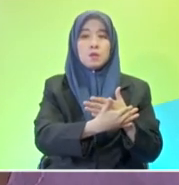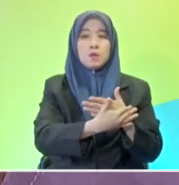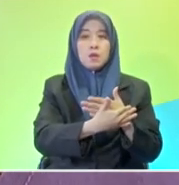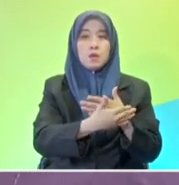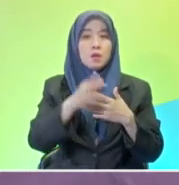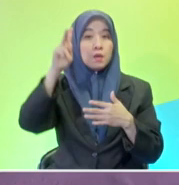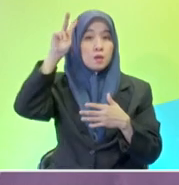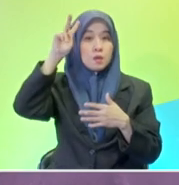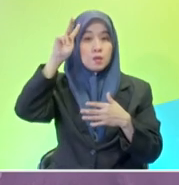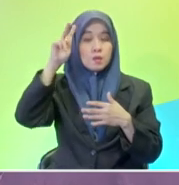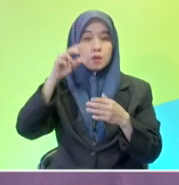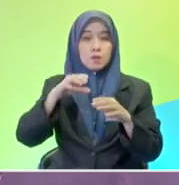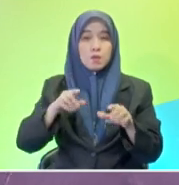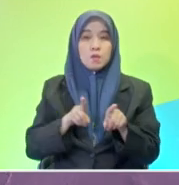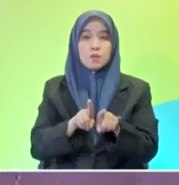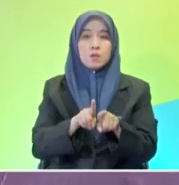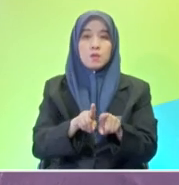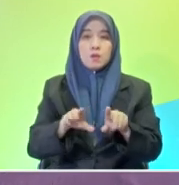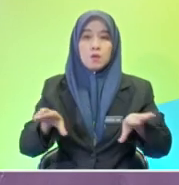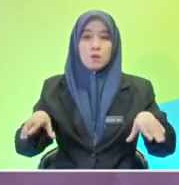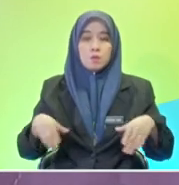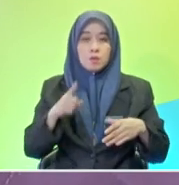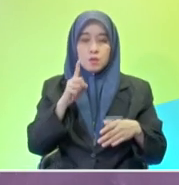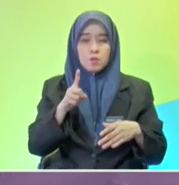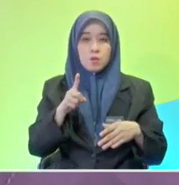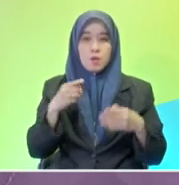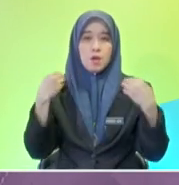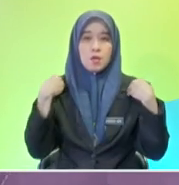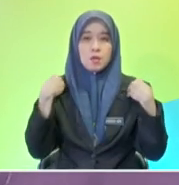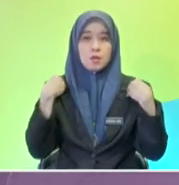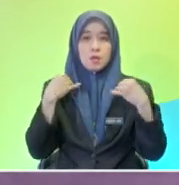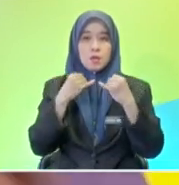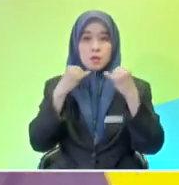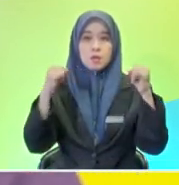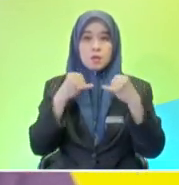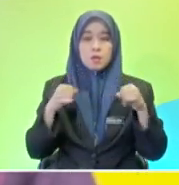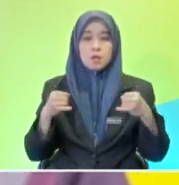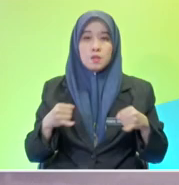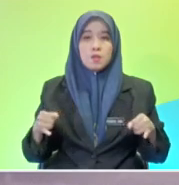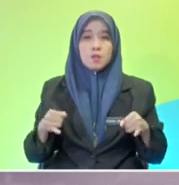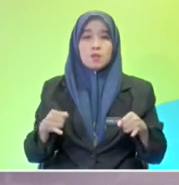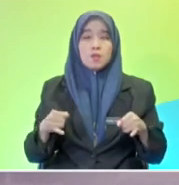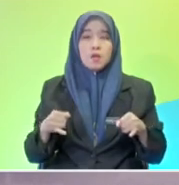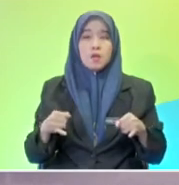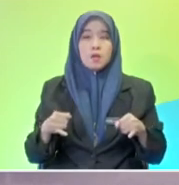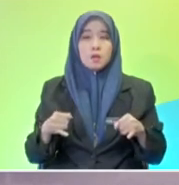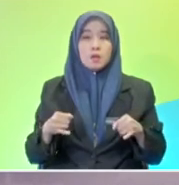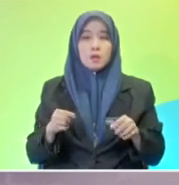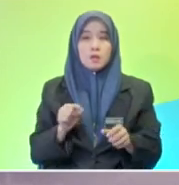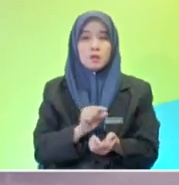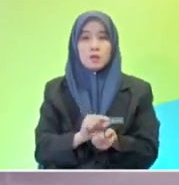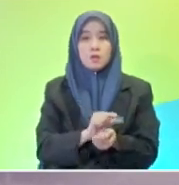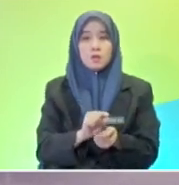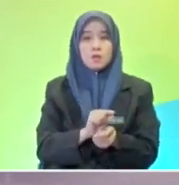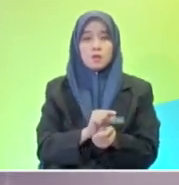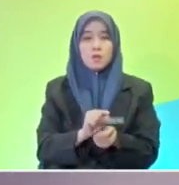satu jadi dah ada jalinan pada Gosokkan atas daun tadi Cikgu W nak buat lagilah Cikgu Wani nak pas